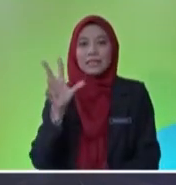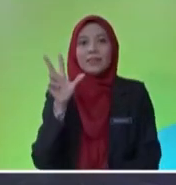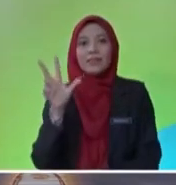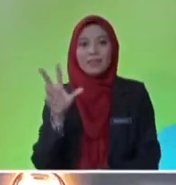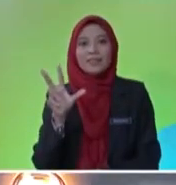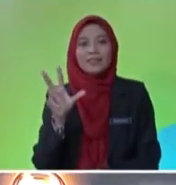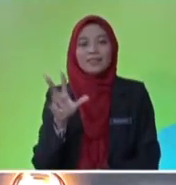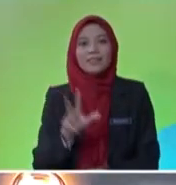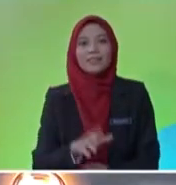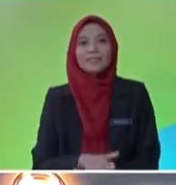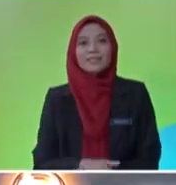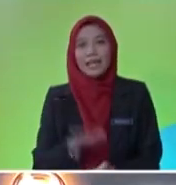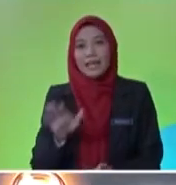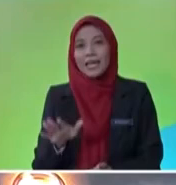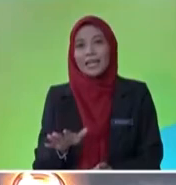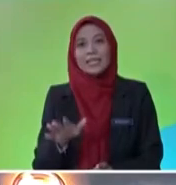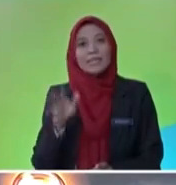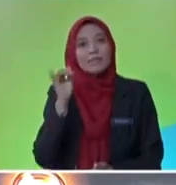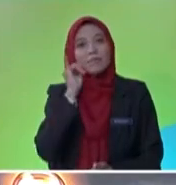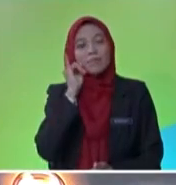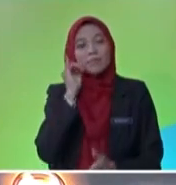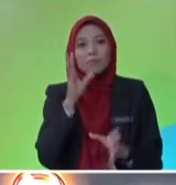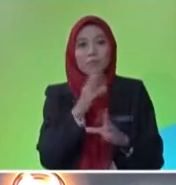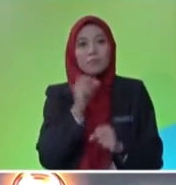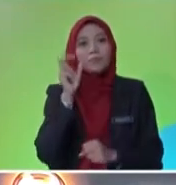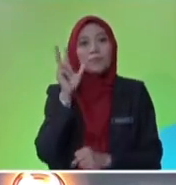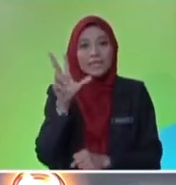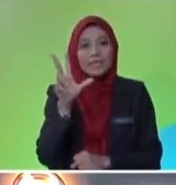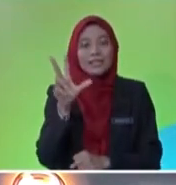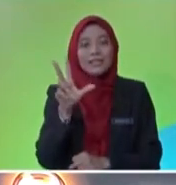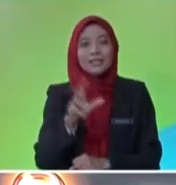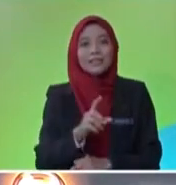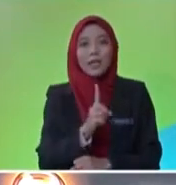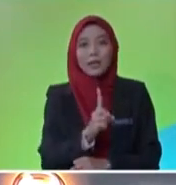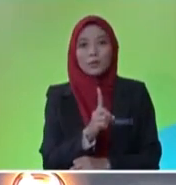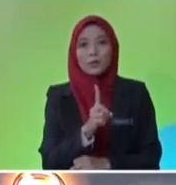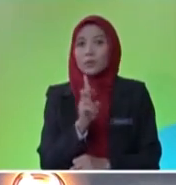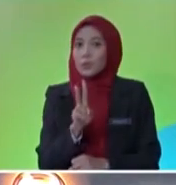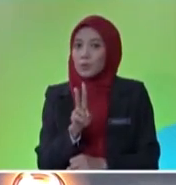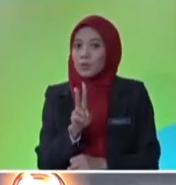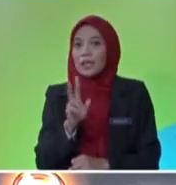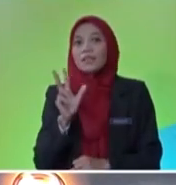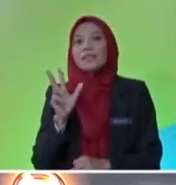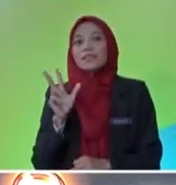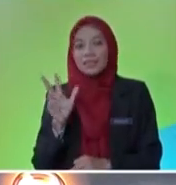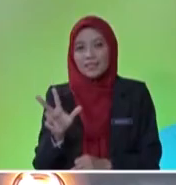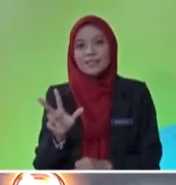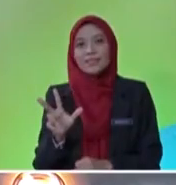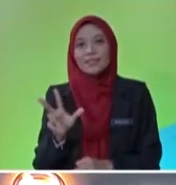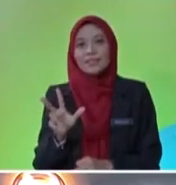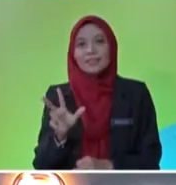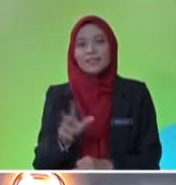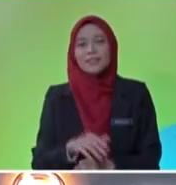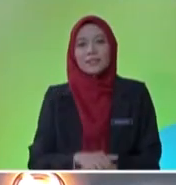Baiklah Imah ini yang sebetulnya itu 12 dan juga tiga